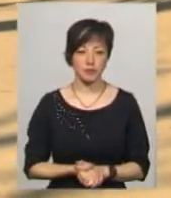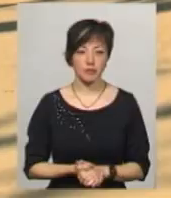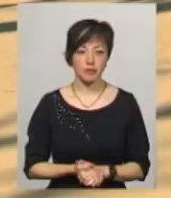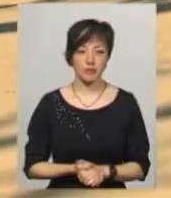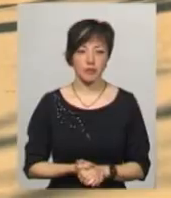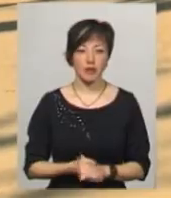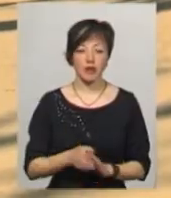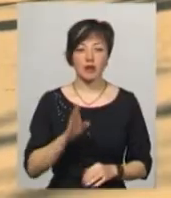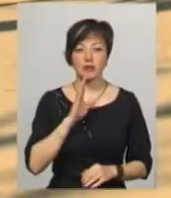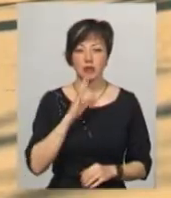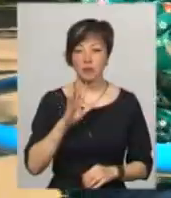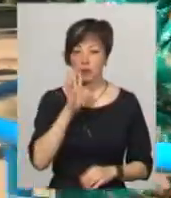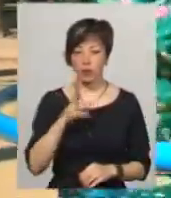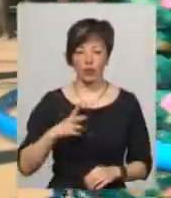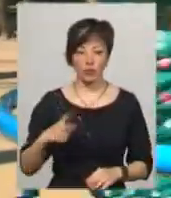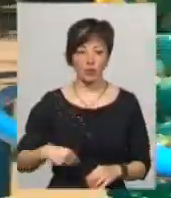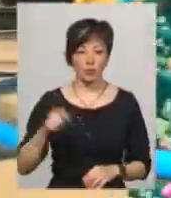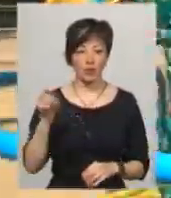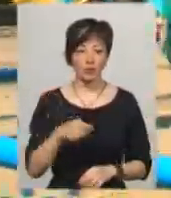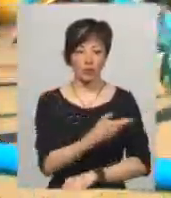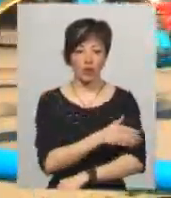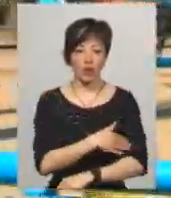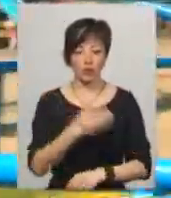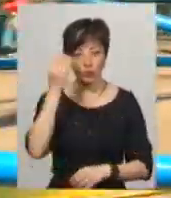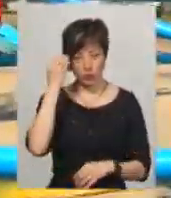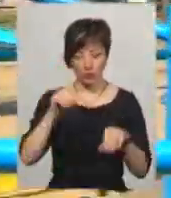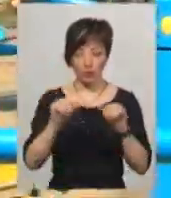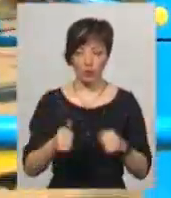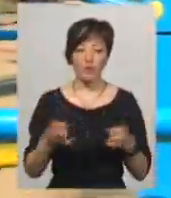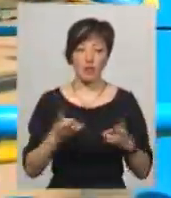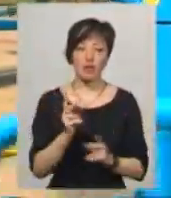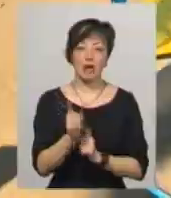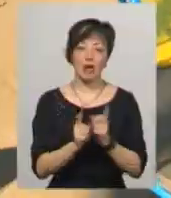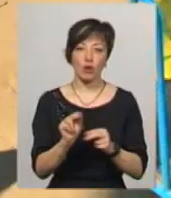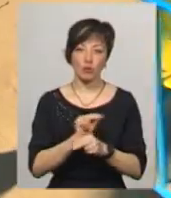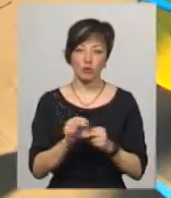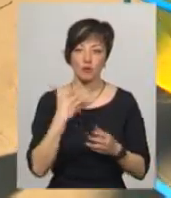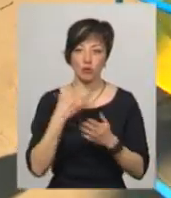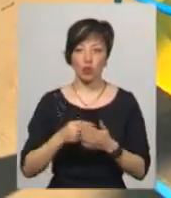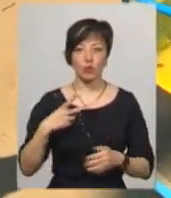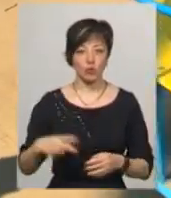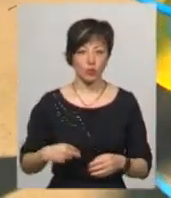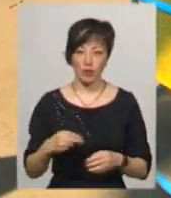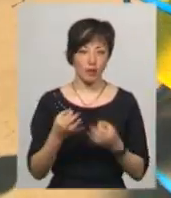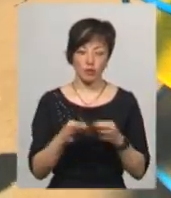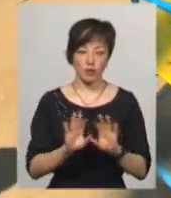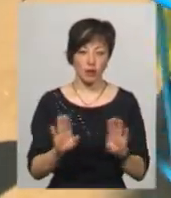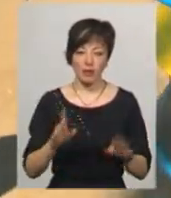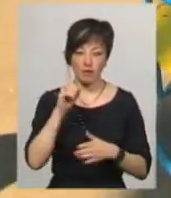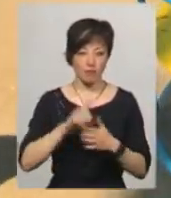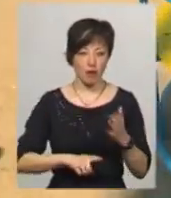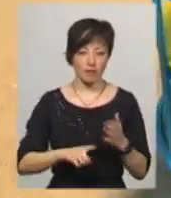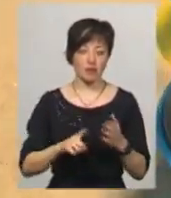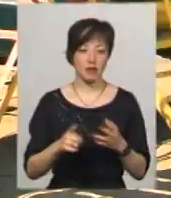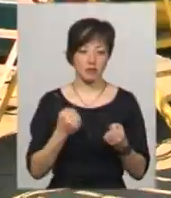п'ятирічною донькою приїхала до батьків з Полтави. На її думку, фігури варті реконструкції, але свою доньку Лізу вона туди не пускає, бо не впевнена у